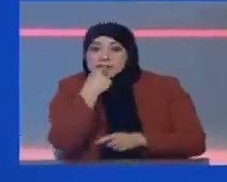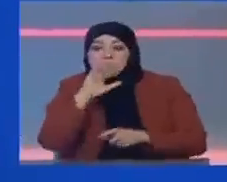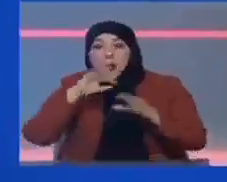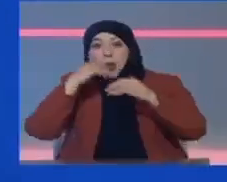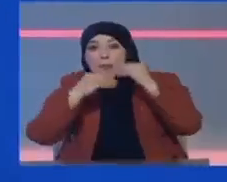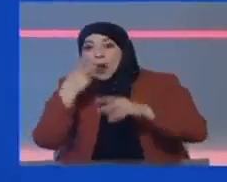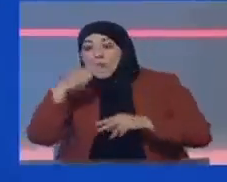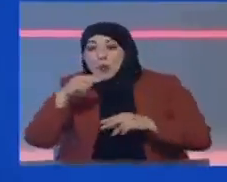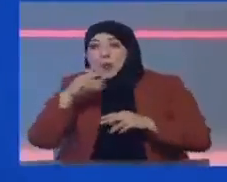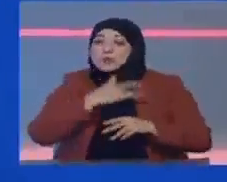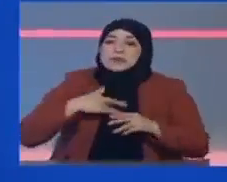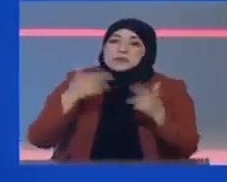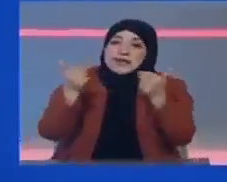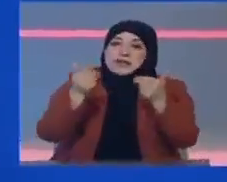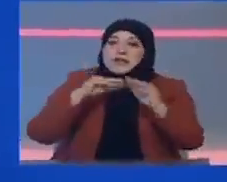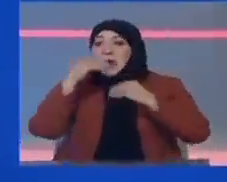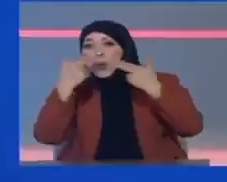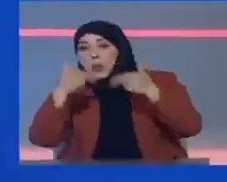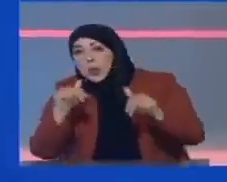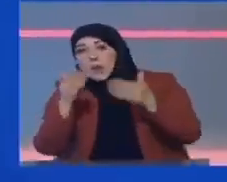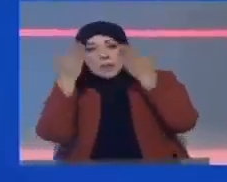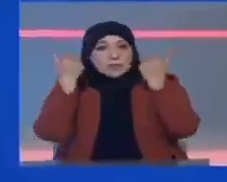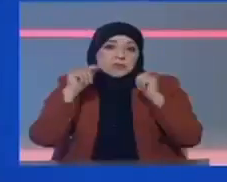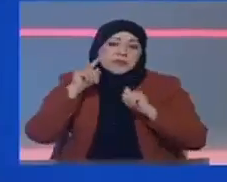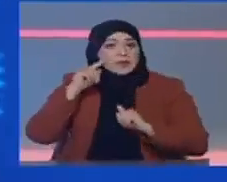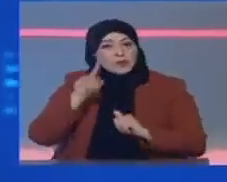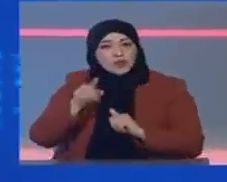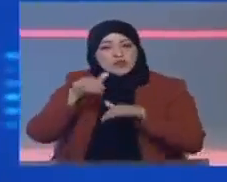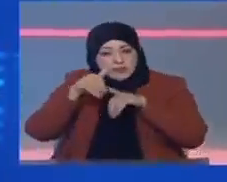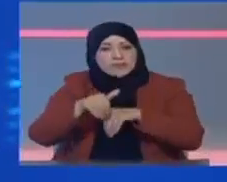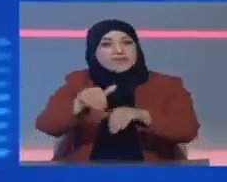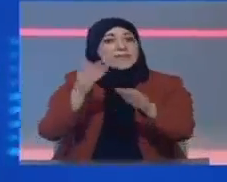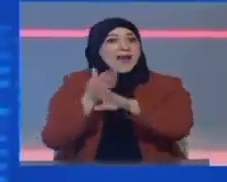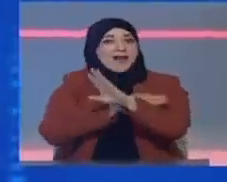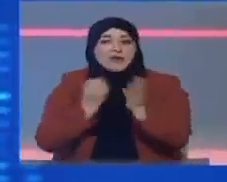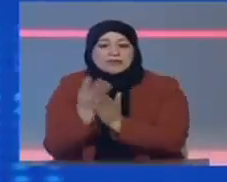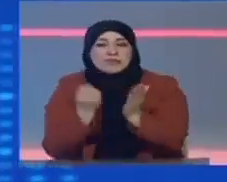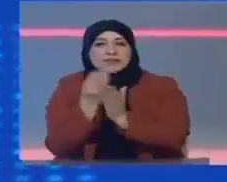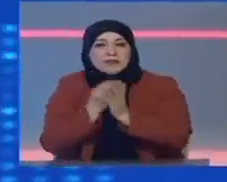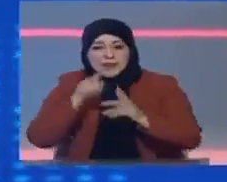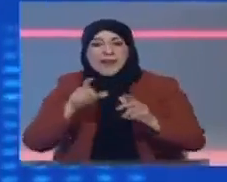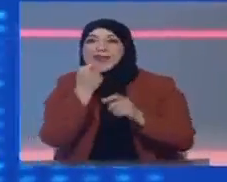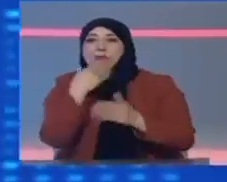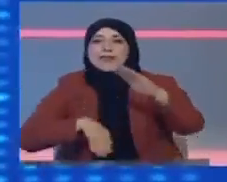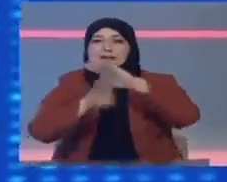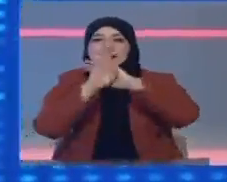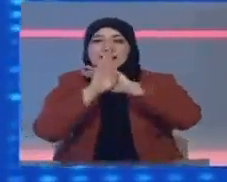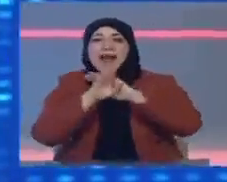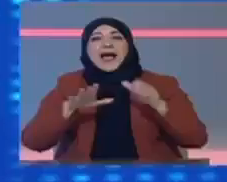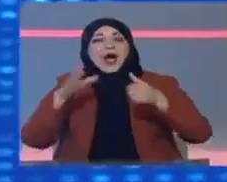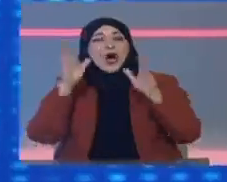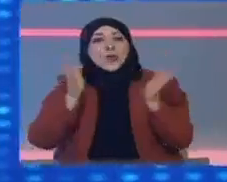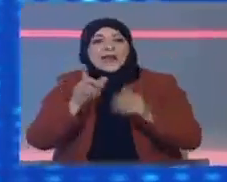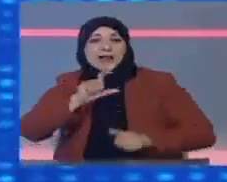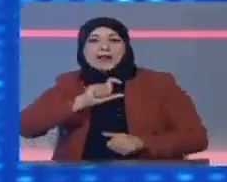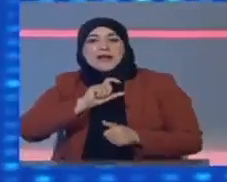موسى بالكرون كان محل متابعه ودراسه في الاونه الاخيره هذا الدو انطلق اليوم مستشفى عبد الرحمان ما